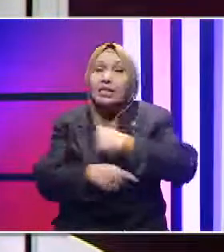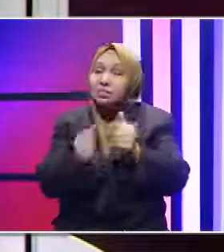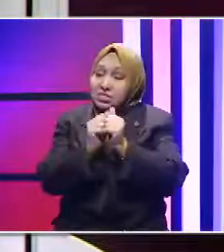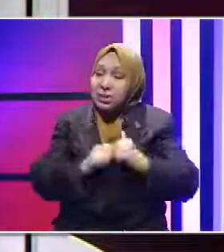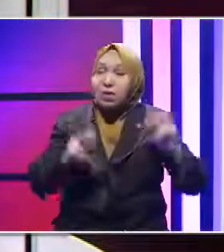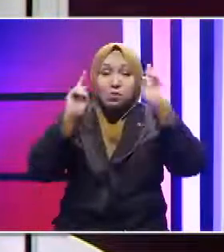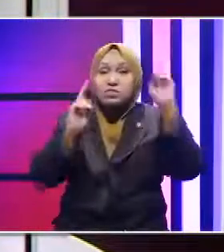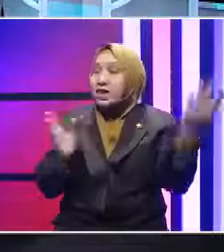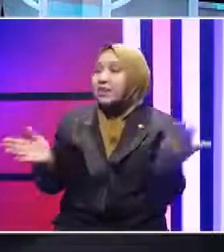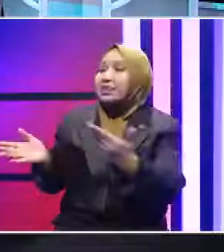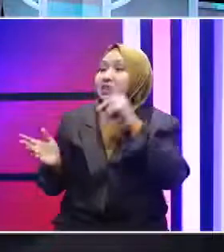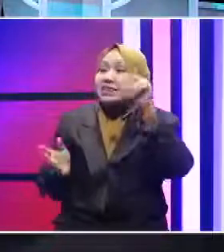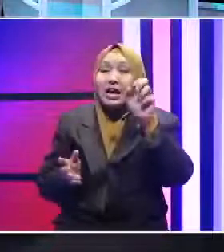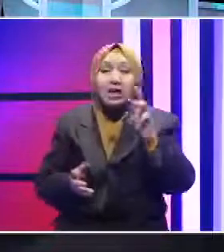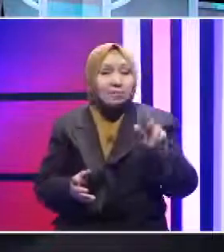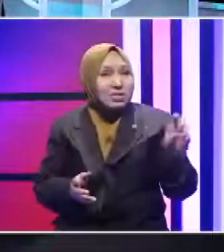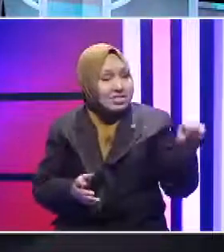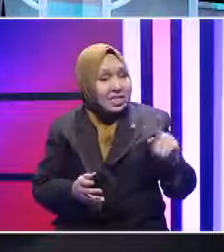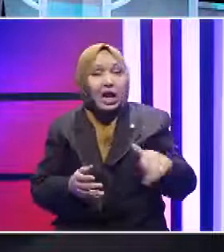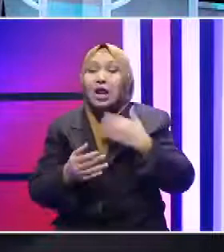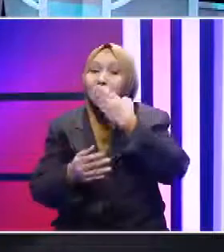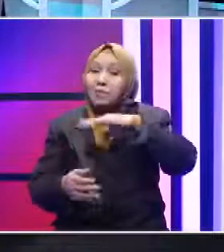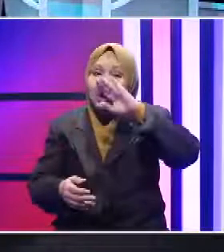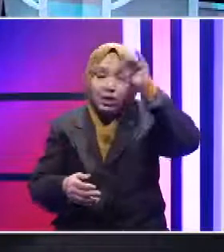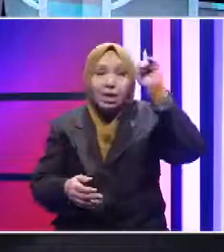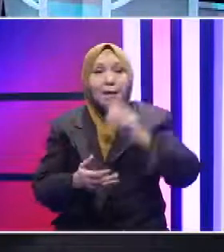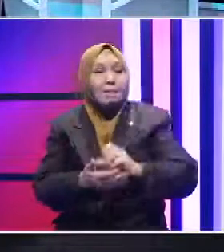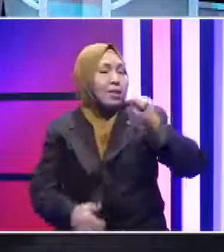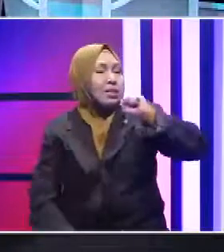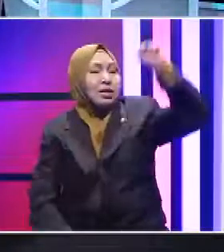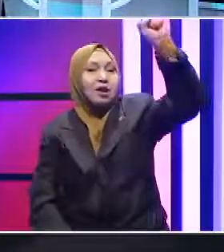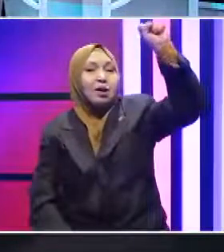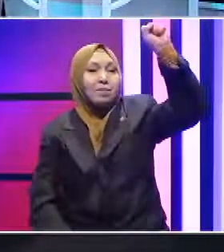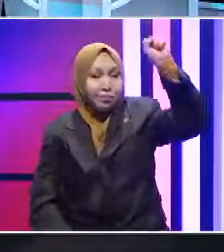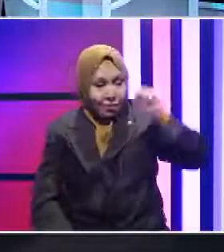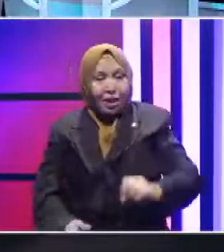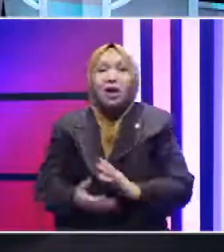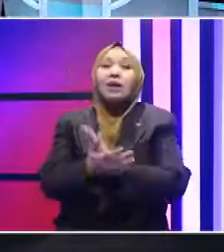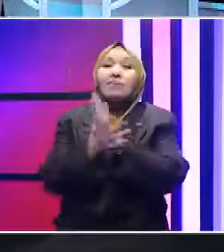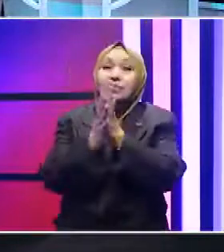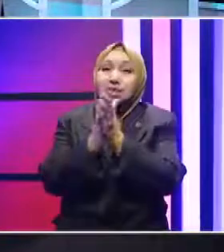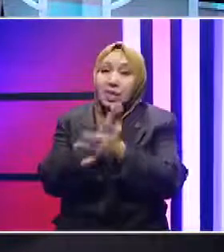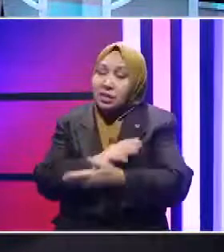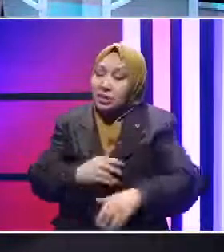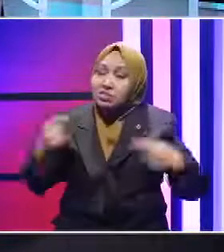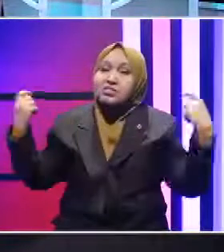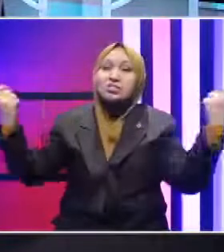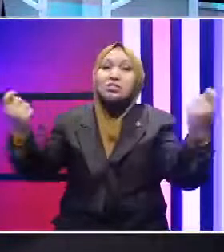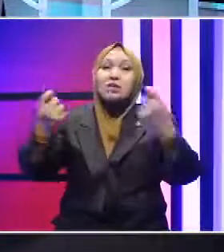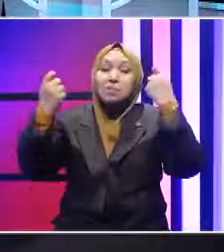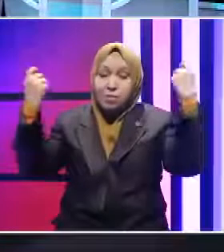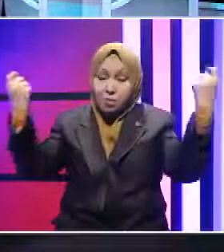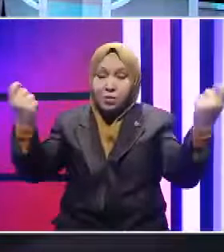Ustaz Tarmizi Abdul Rahman. Apa khabar Ustaz? Alhamdulillah Fadhil Safas. Merdeka. Merdeka Ustaz. Mudah-mudahan sambutan ataupun kita